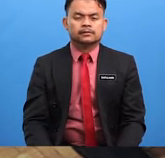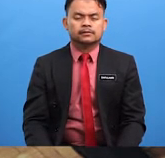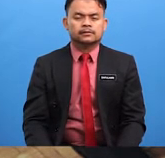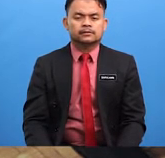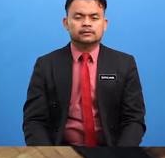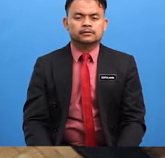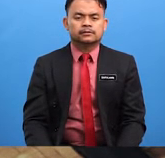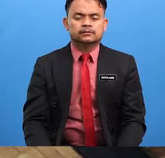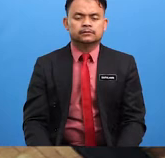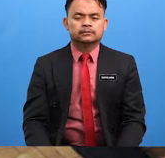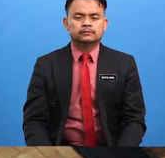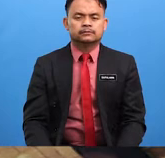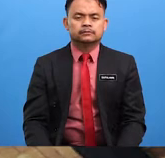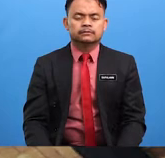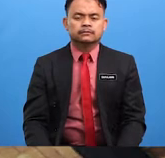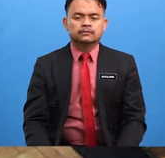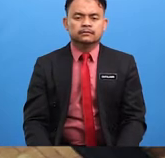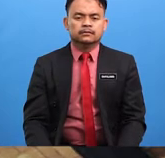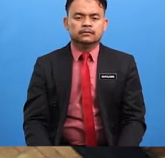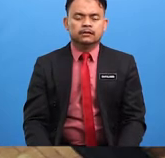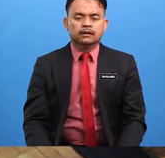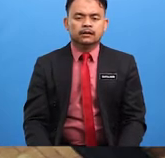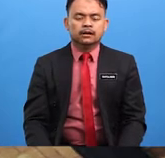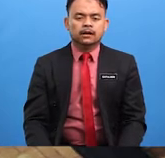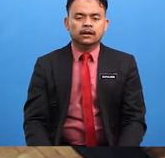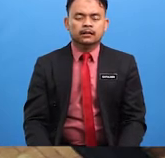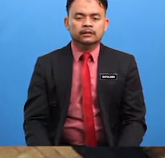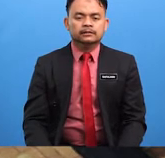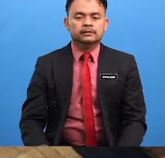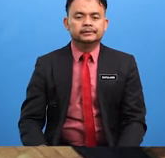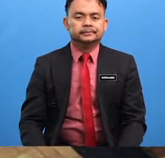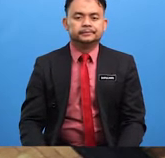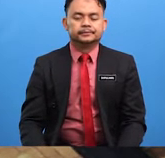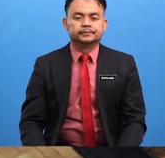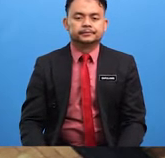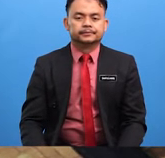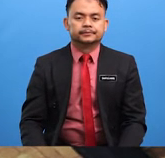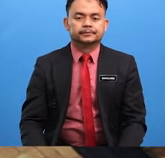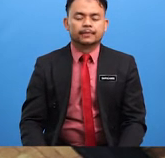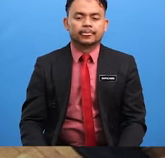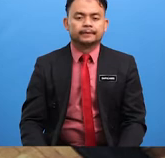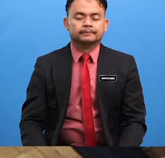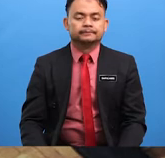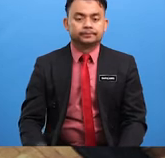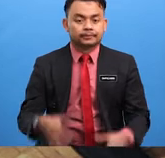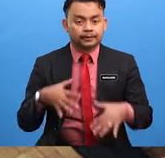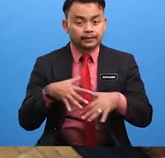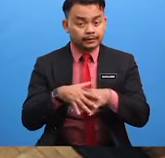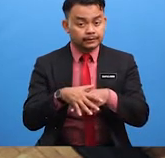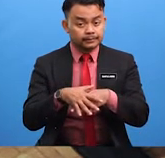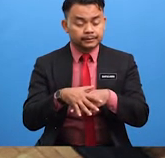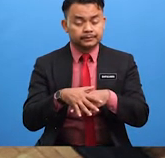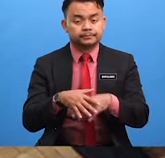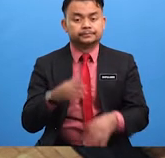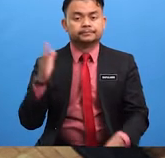Jenis anyaman ialah anyaman pandan. Bahan ialah daun pandan duri. Hasil anyaman ialah tikar sembahyang